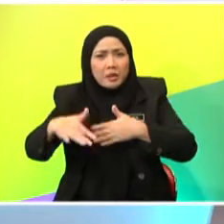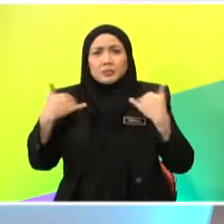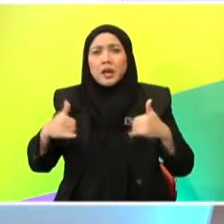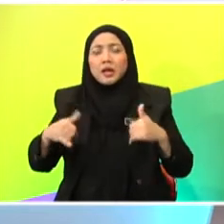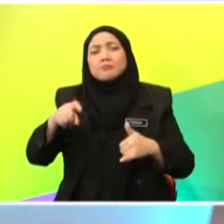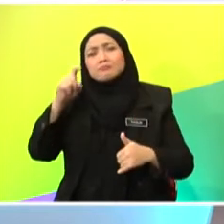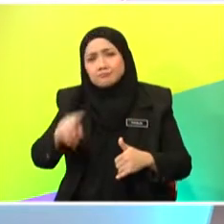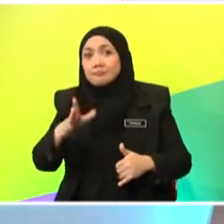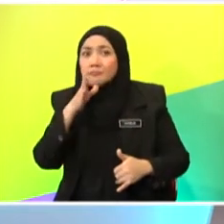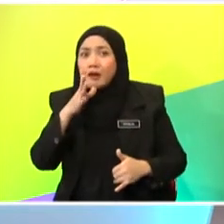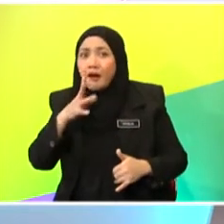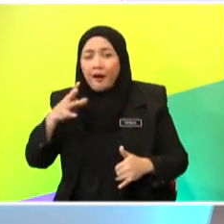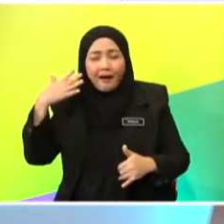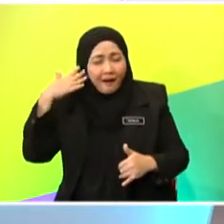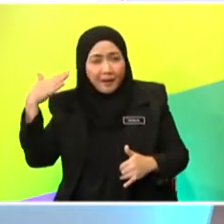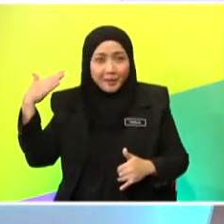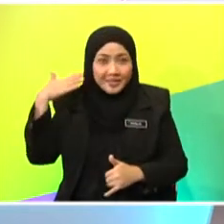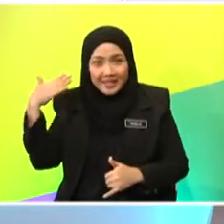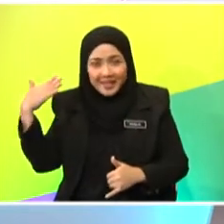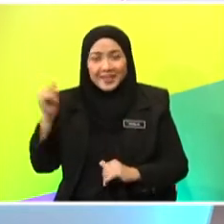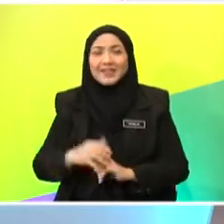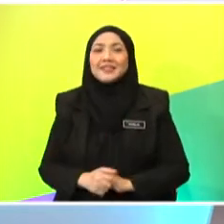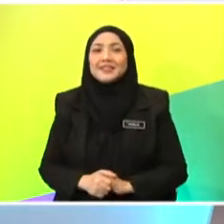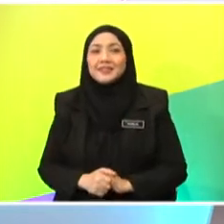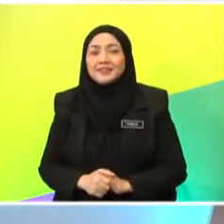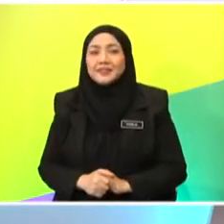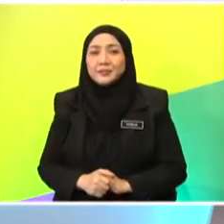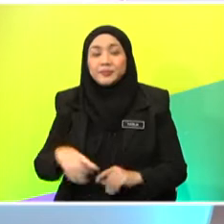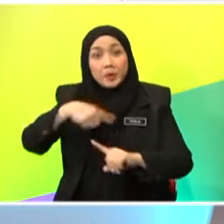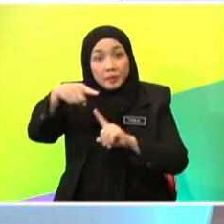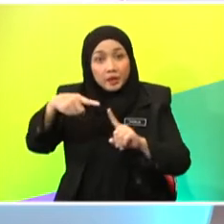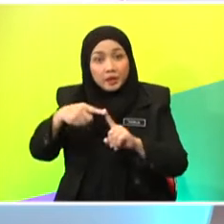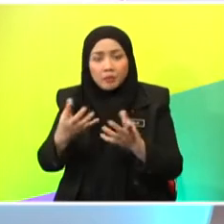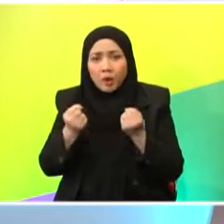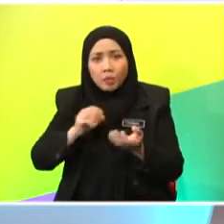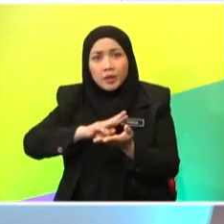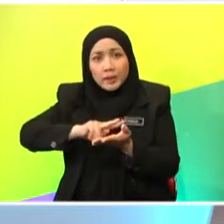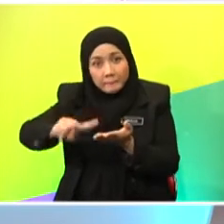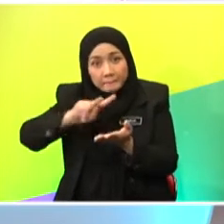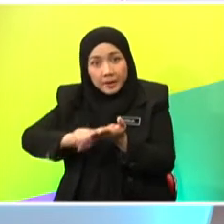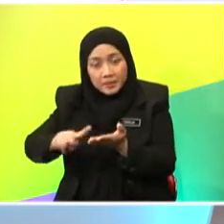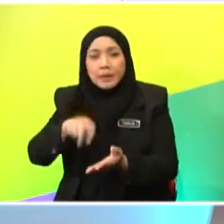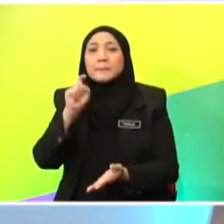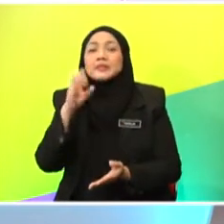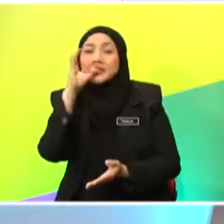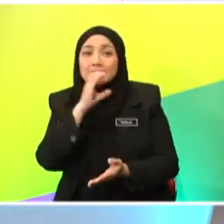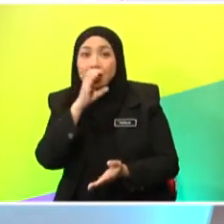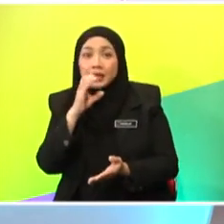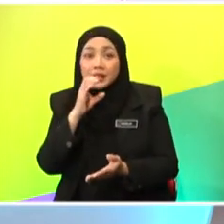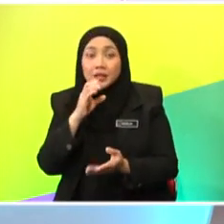pakai membuat damai kremes Bali ini nak kemas kena Cari tempat dimana